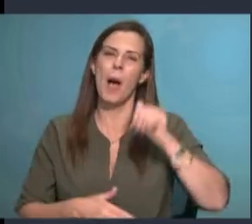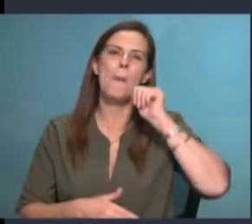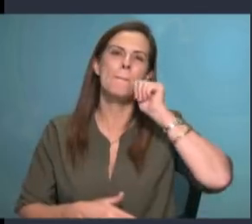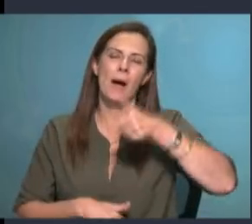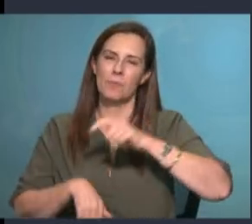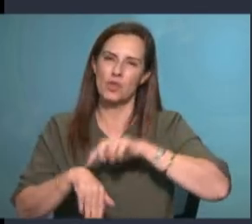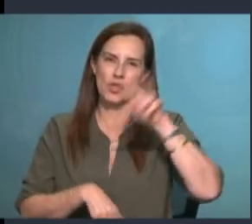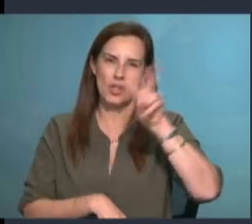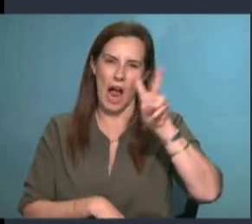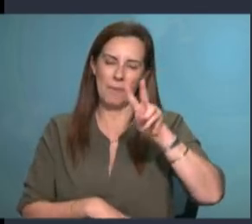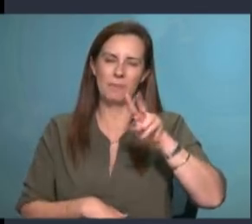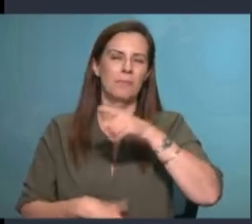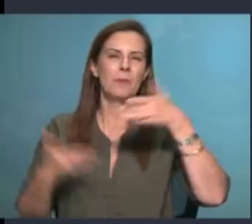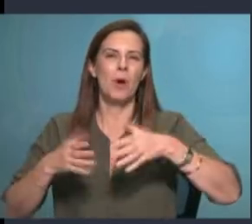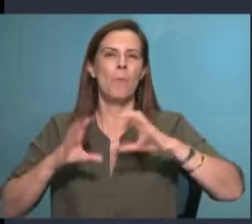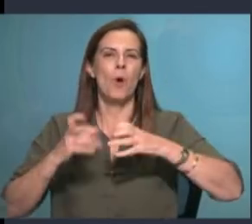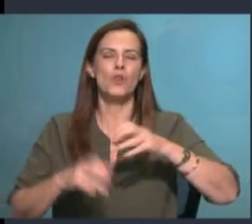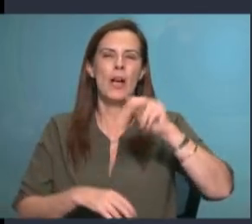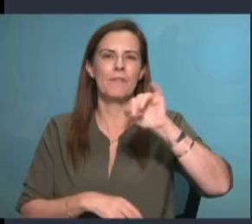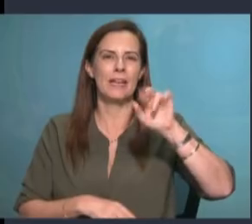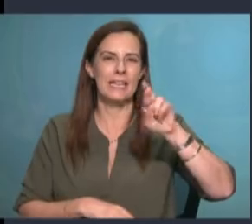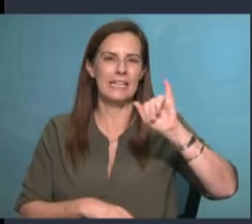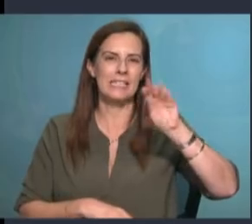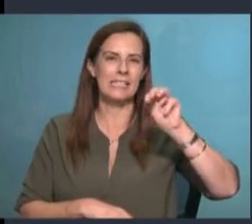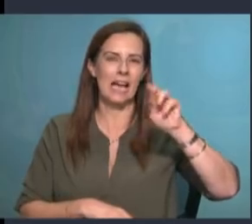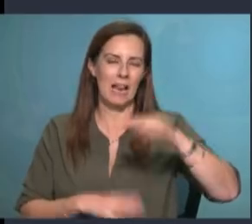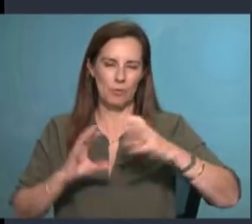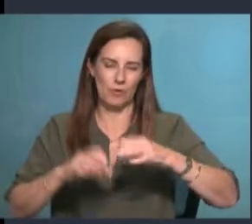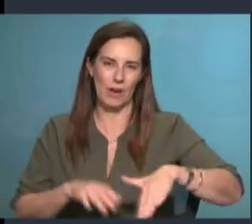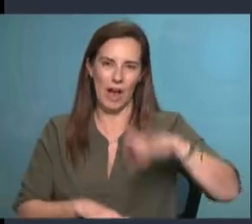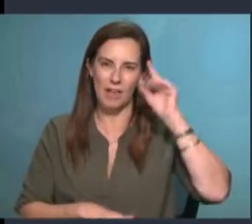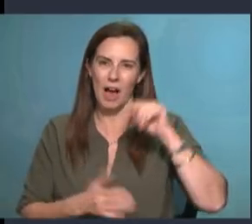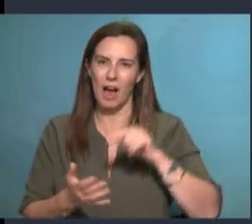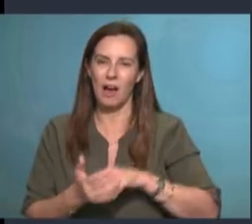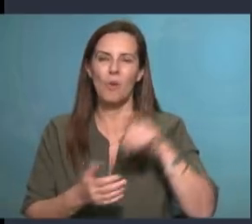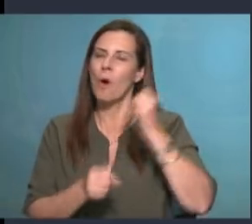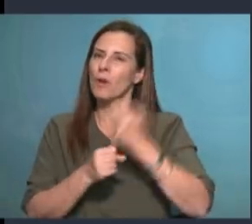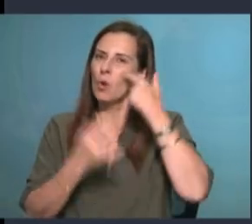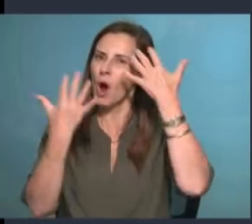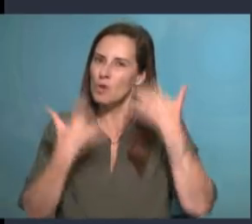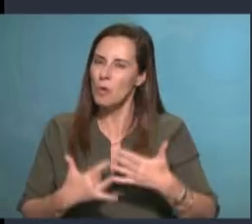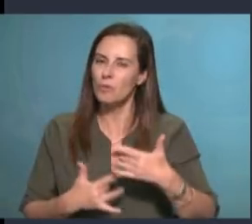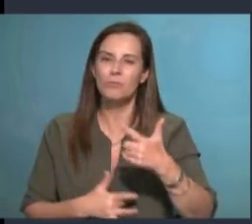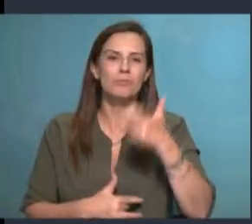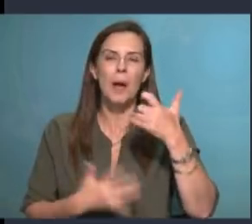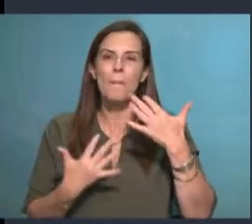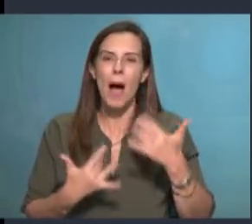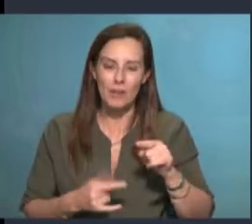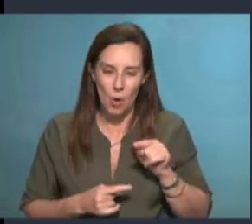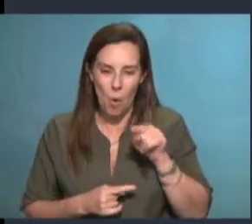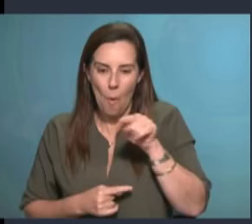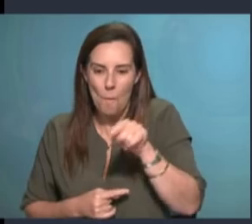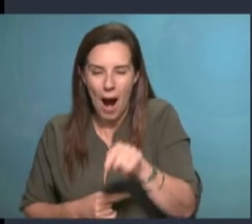אחר הצהריים, בבית העלמין במושב ניר ישראל, שם גדל. זיו היה רואה חשבון במפעל. הוא נורא בזמן שהתקדם לעברו של